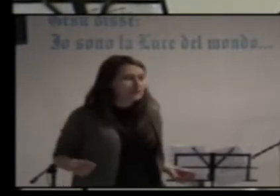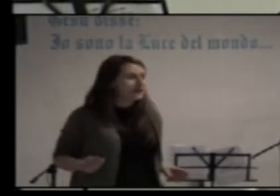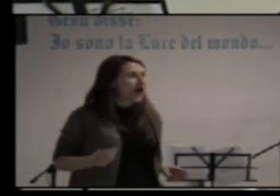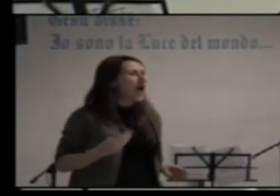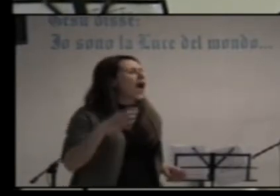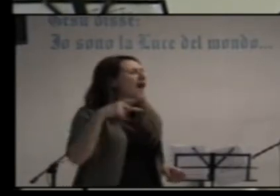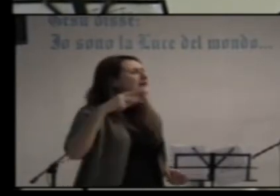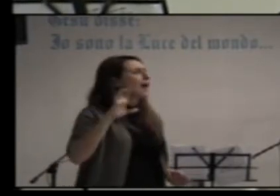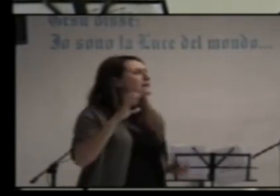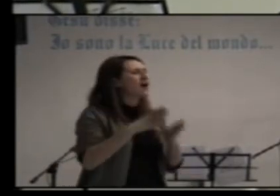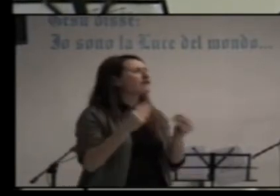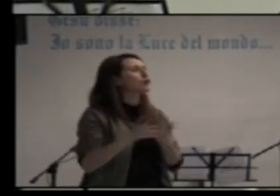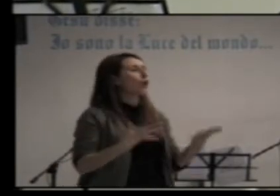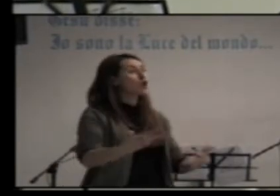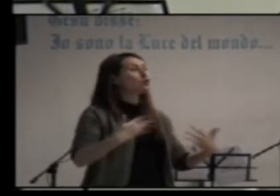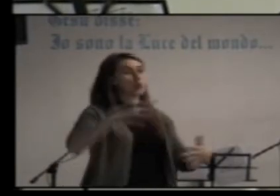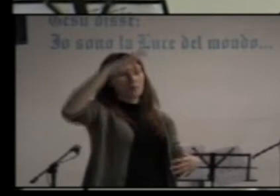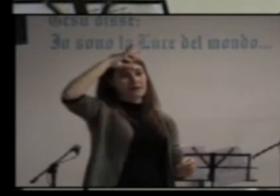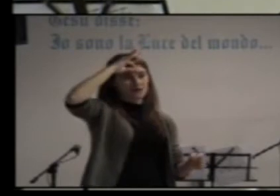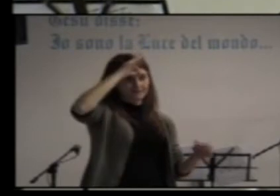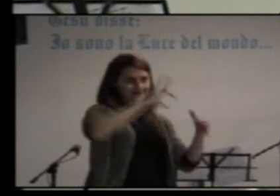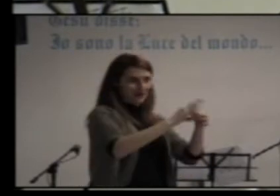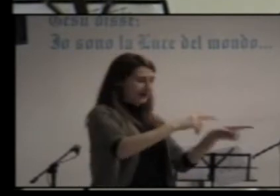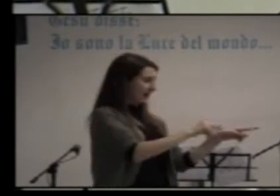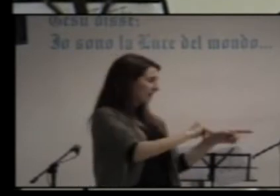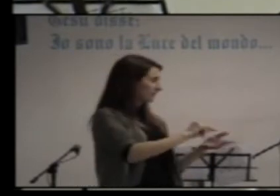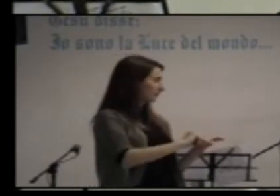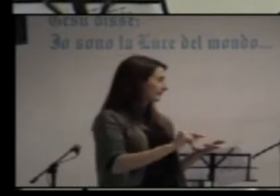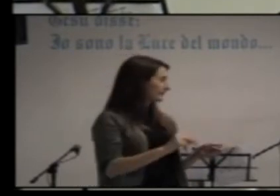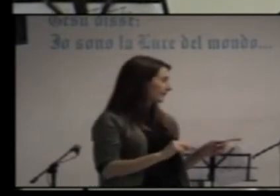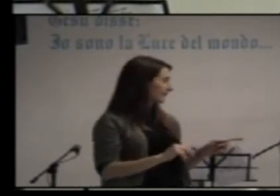faccio? No, no. Leggiamo cosa fa Neemia.